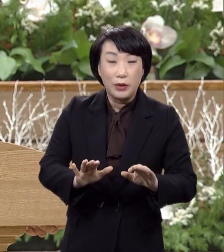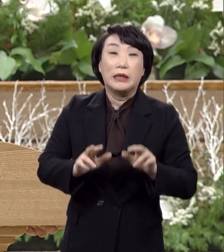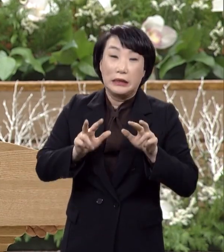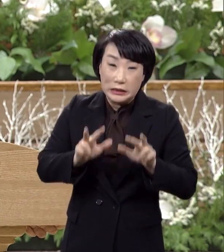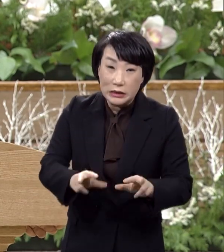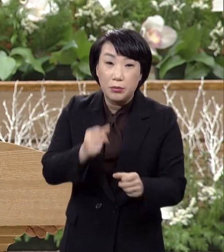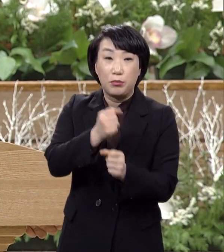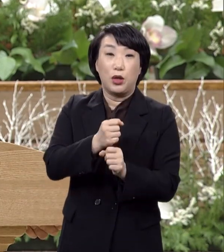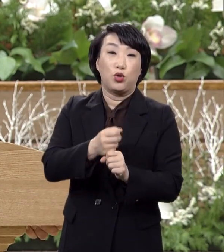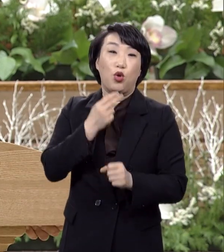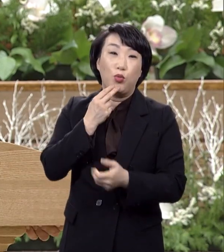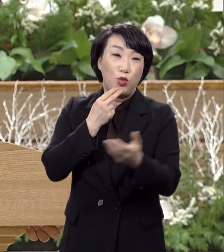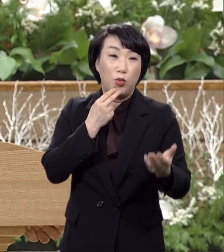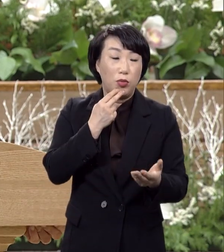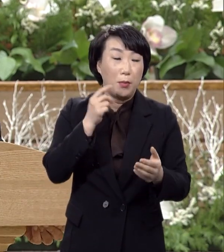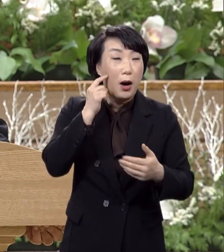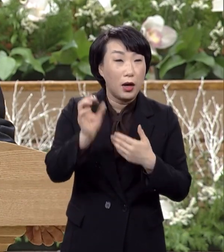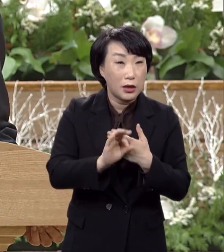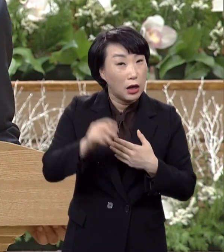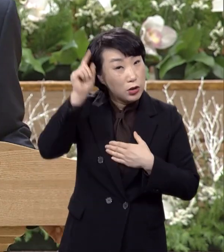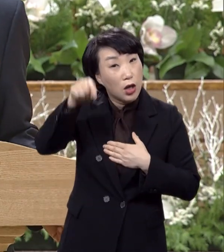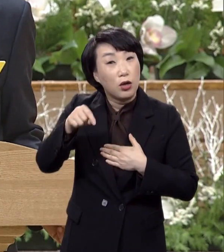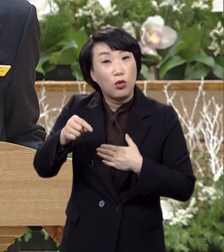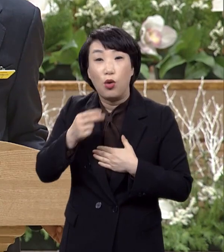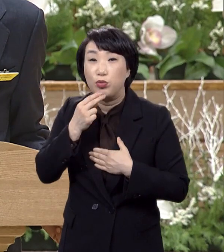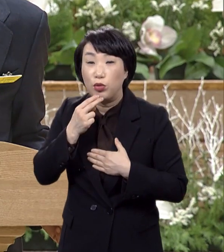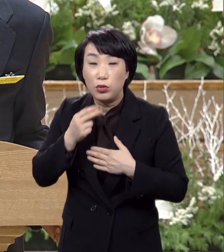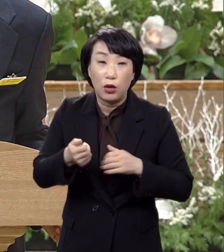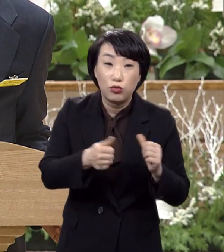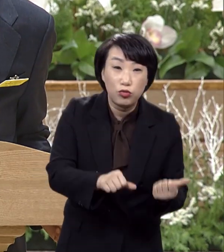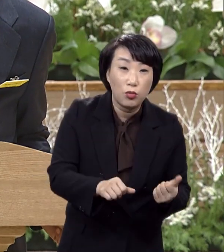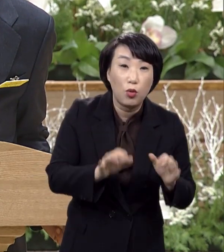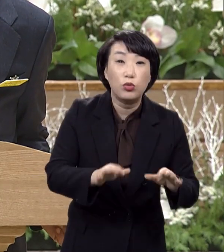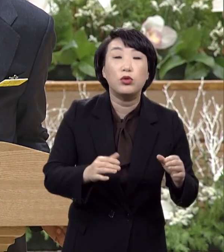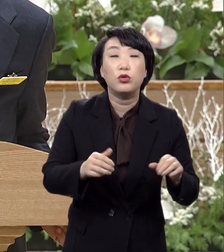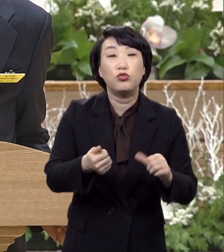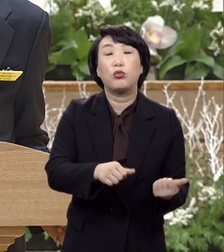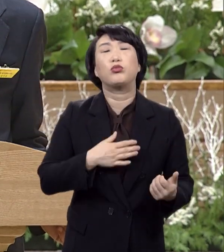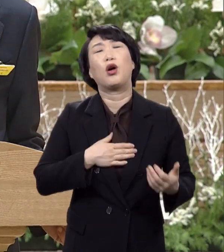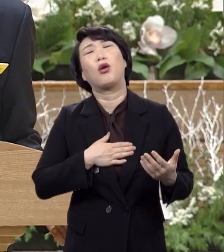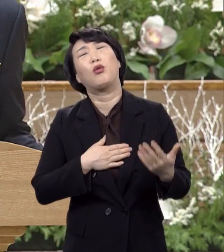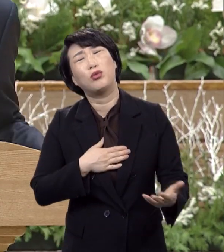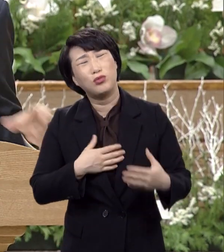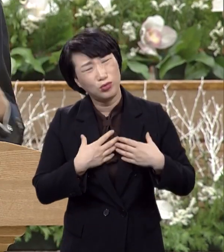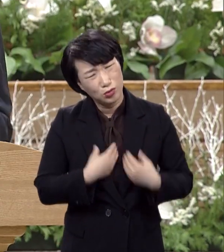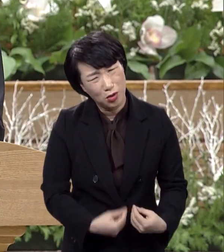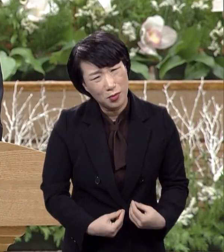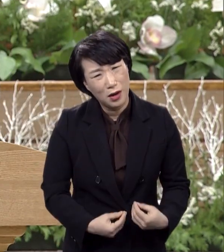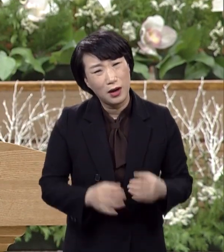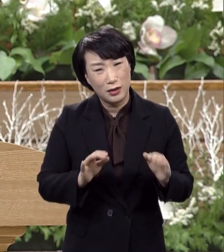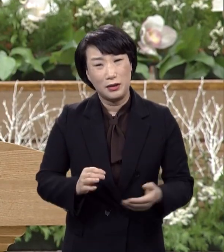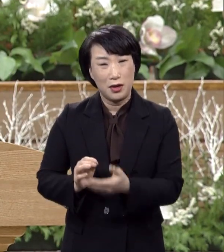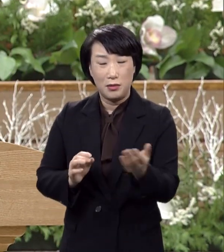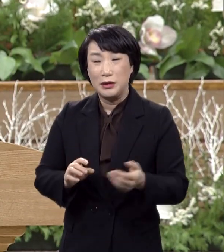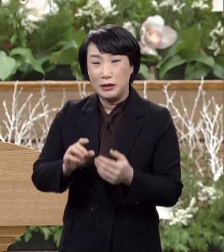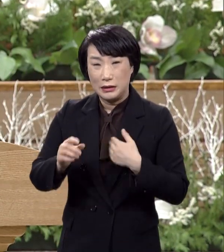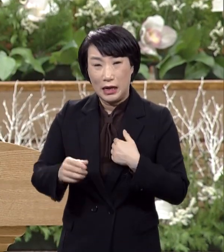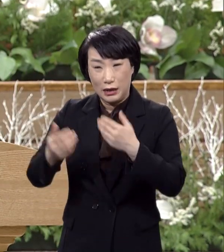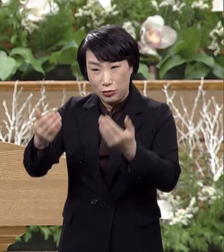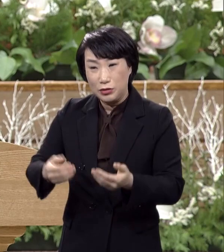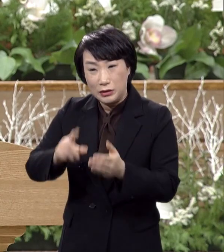만들지 않냐면, 만약에 내일이 없다면 절망이지 않느냐 이 말이에요. 그래서 내게 준 세월의